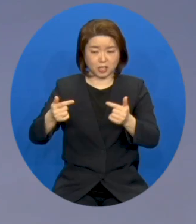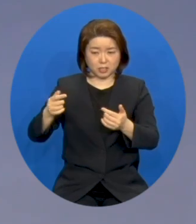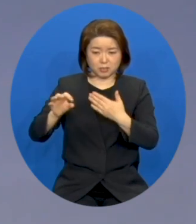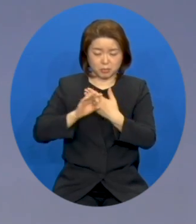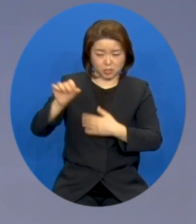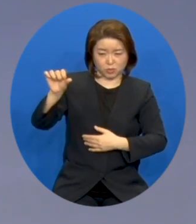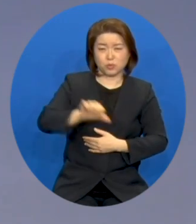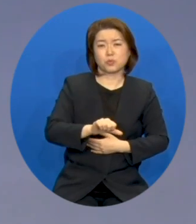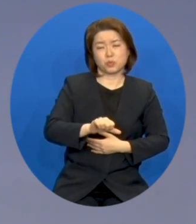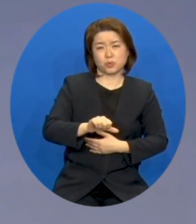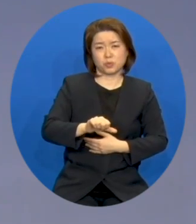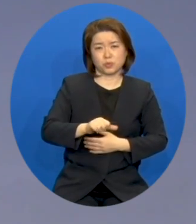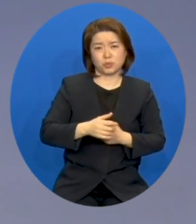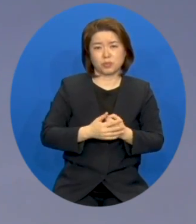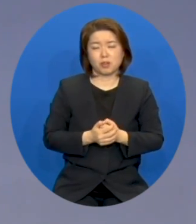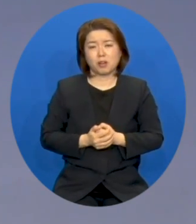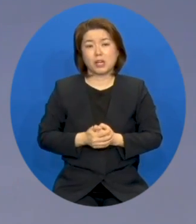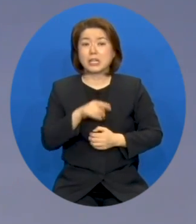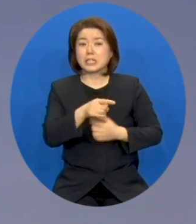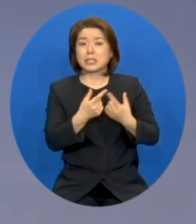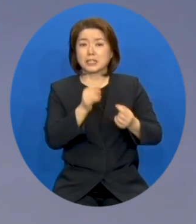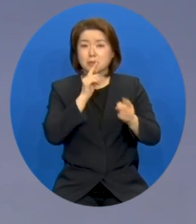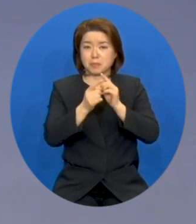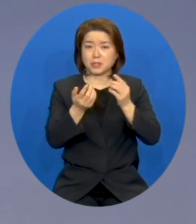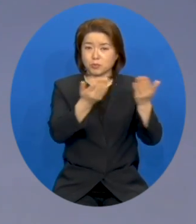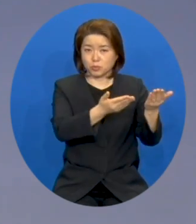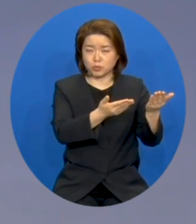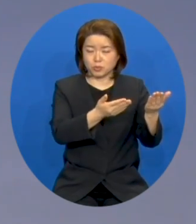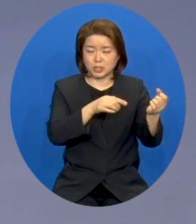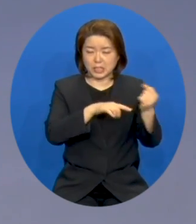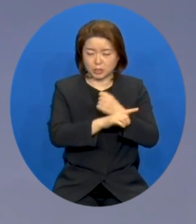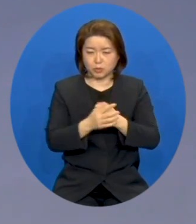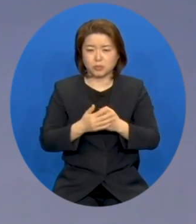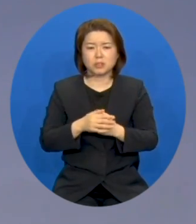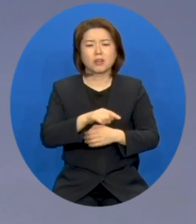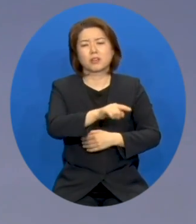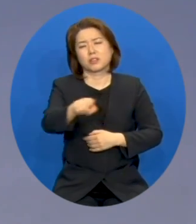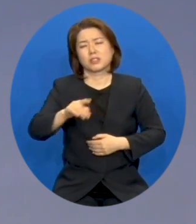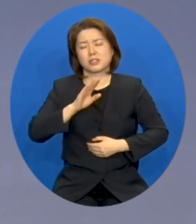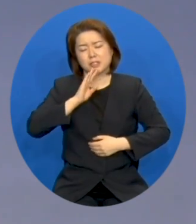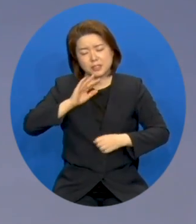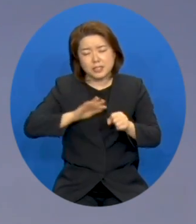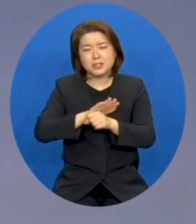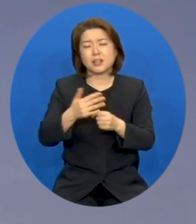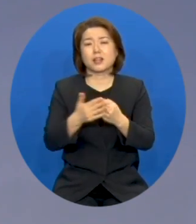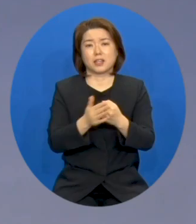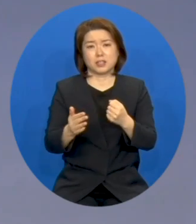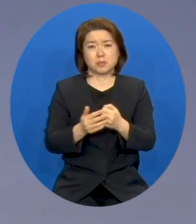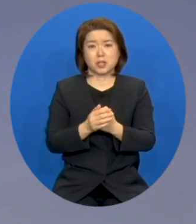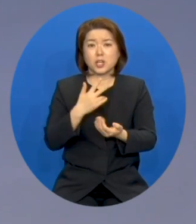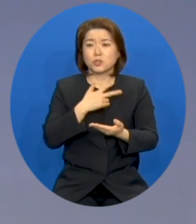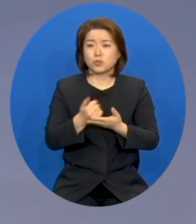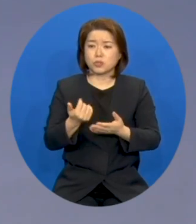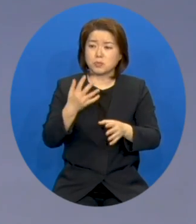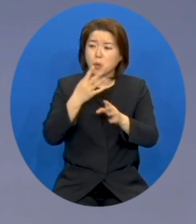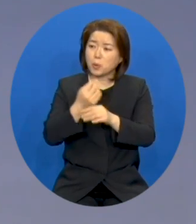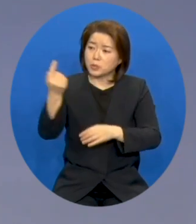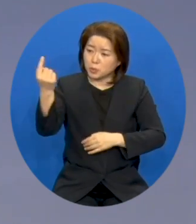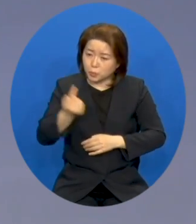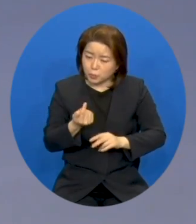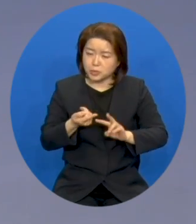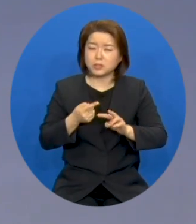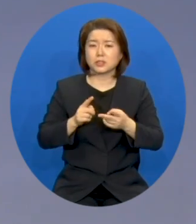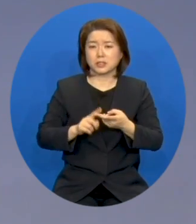받는다 라고 말씀하신 것은 그들을 정말 사랑하니까, 주님을 언제 오시더라도